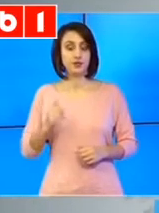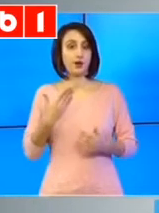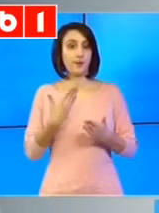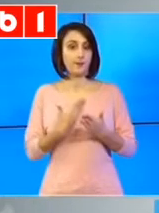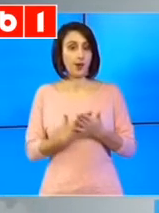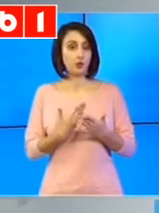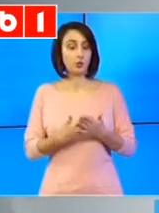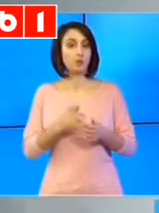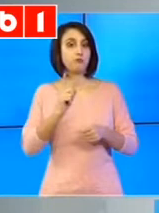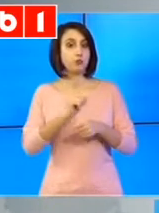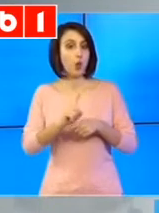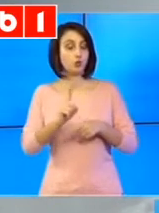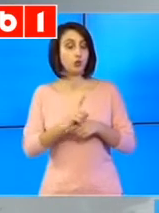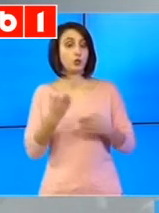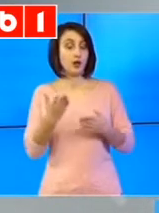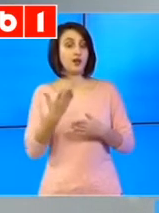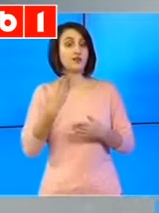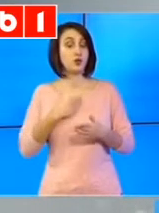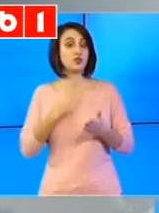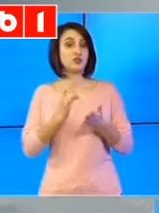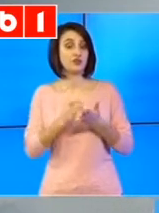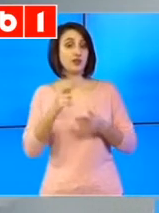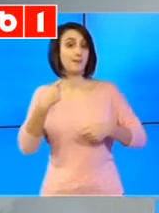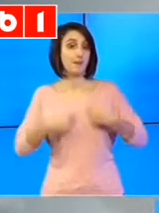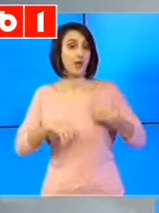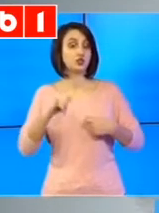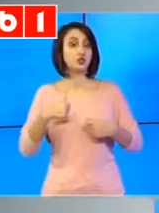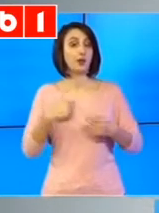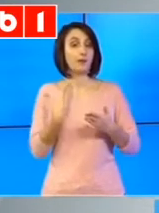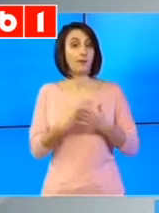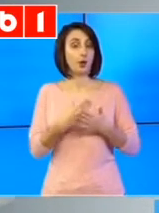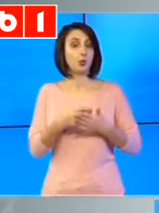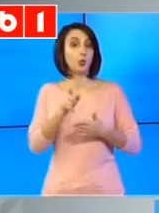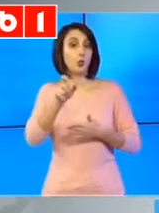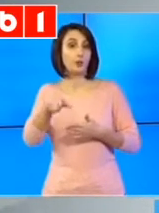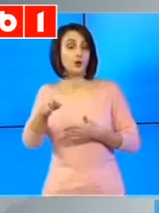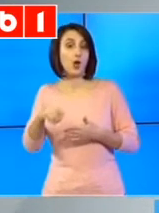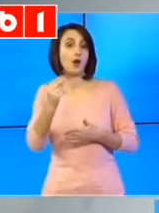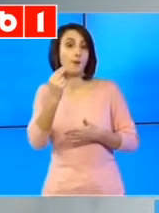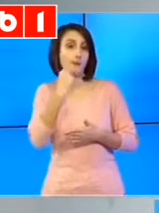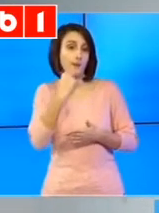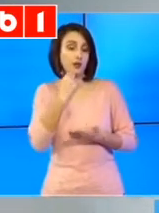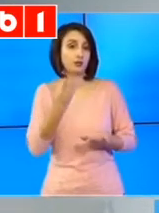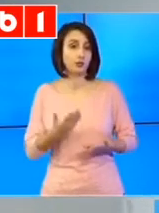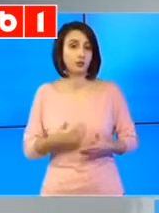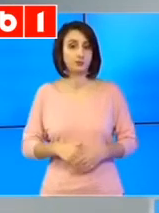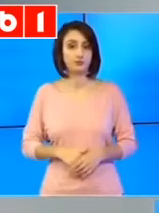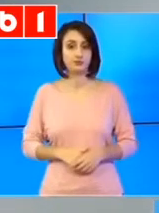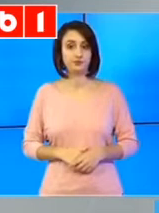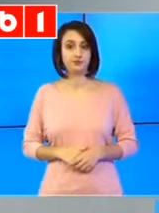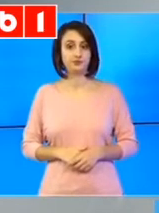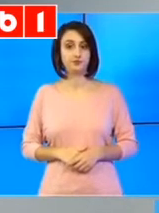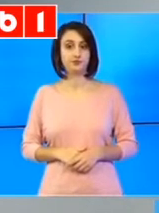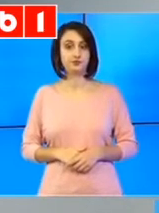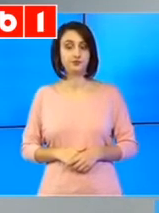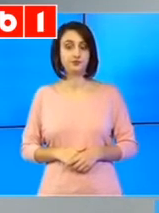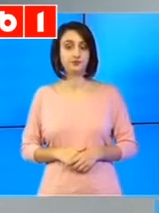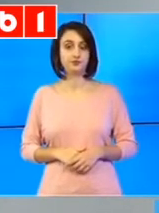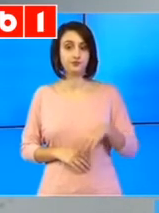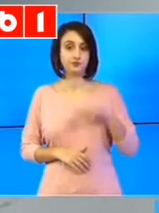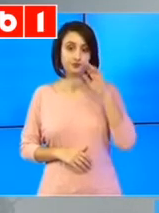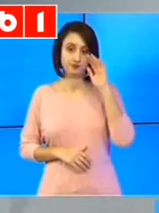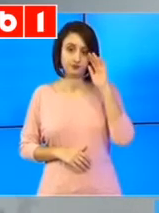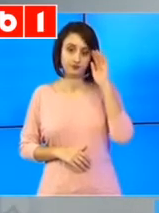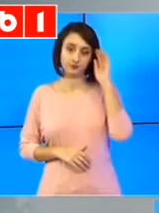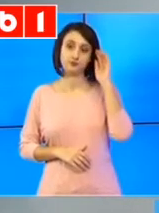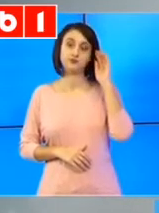pentru producătorii care vor să vândă în piețe, dar și pentru românii care vor să-și facă provizii din timp